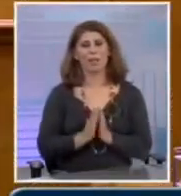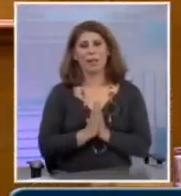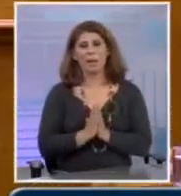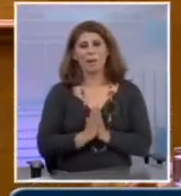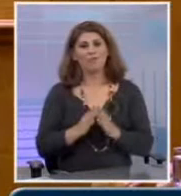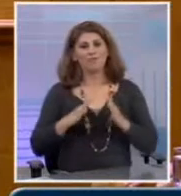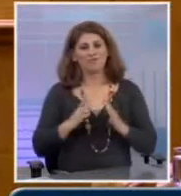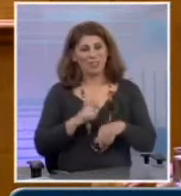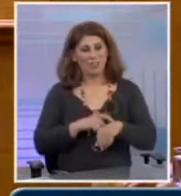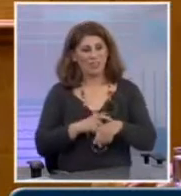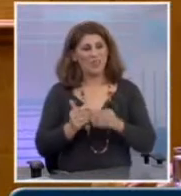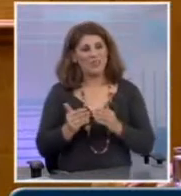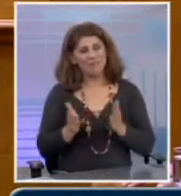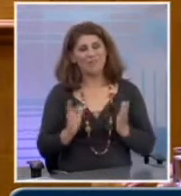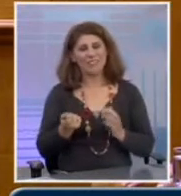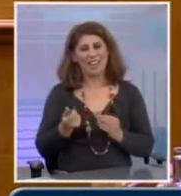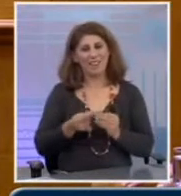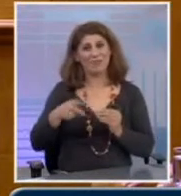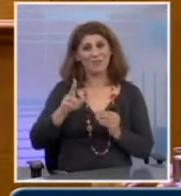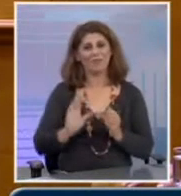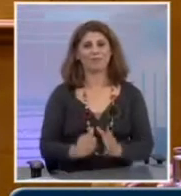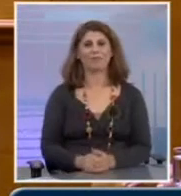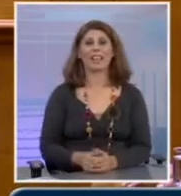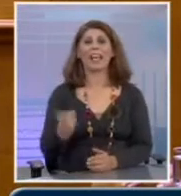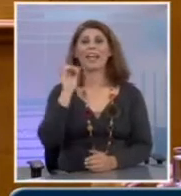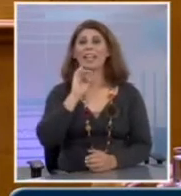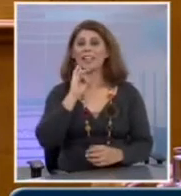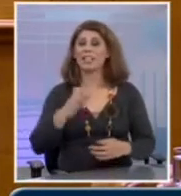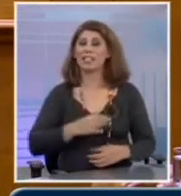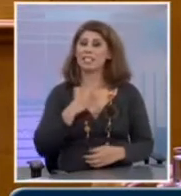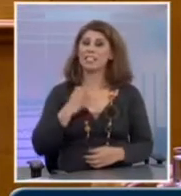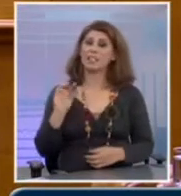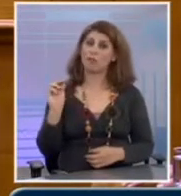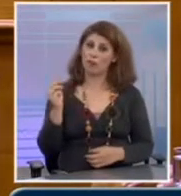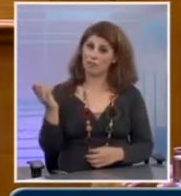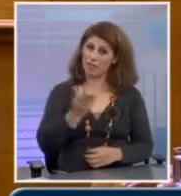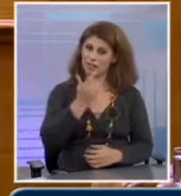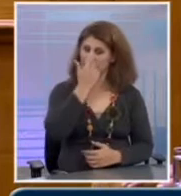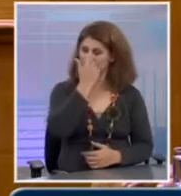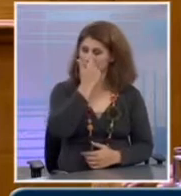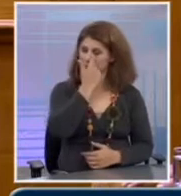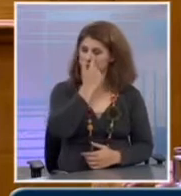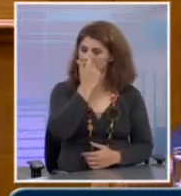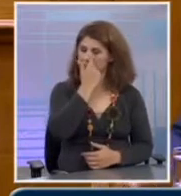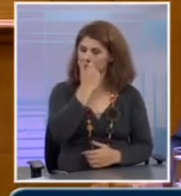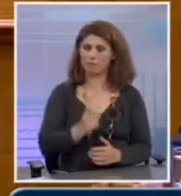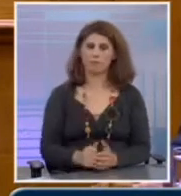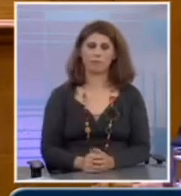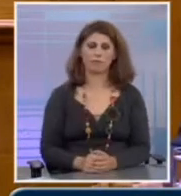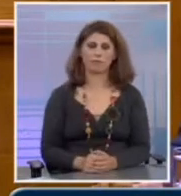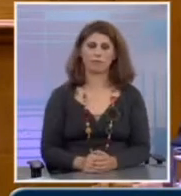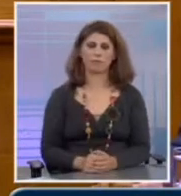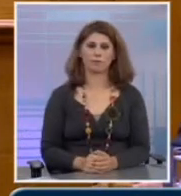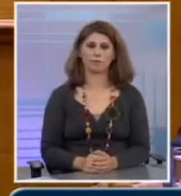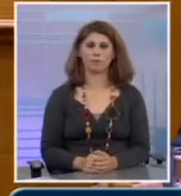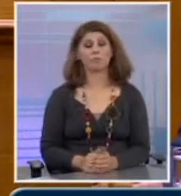κύριε Πρόεδρε, ευχαριστώ. Κυρίες και κύριοι βουλευτές, προφανώς τον